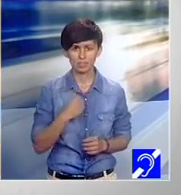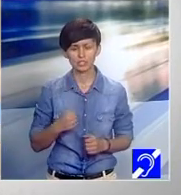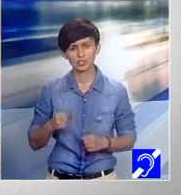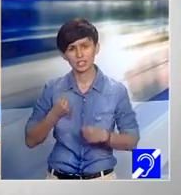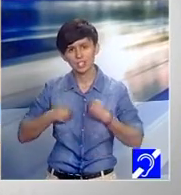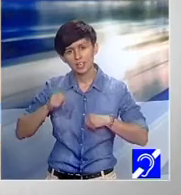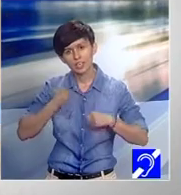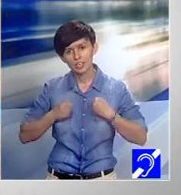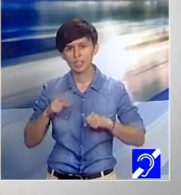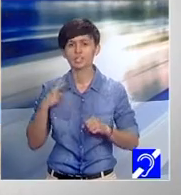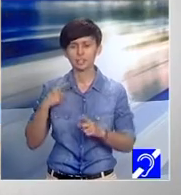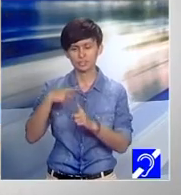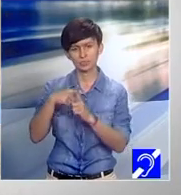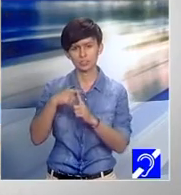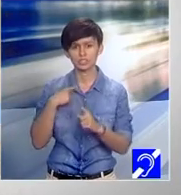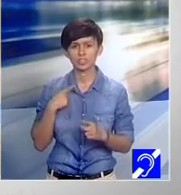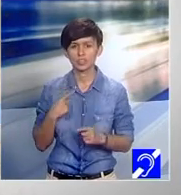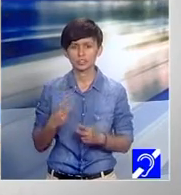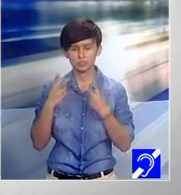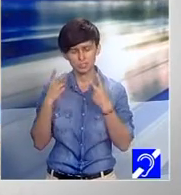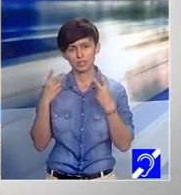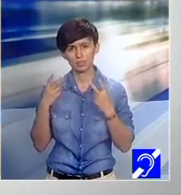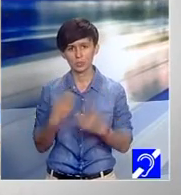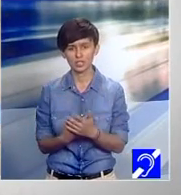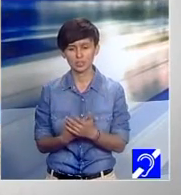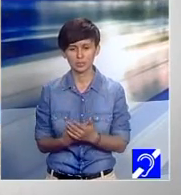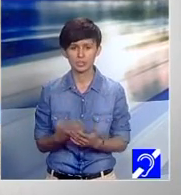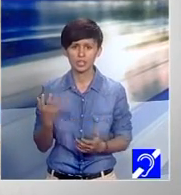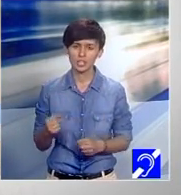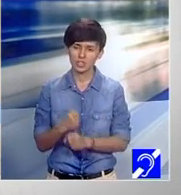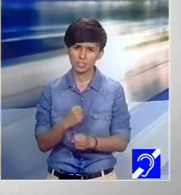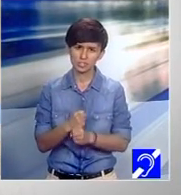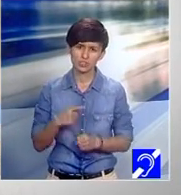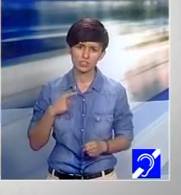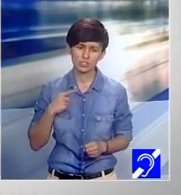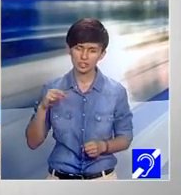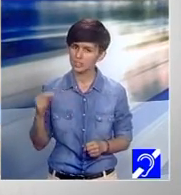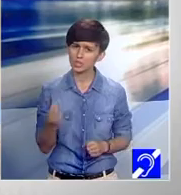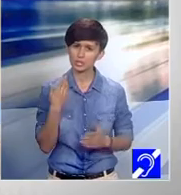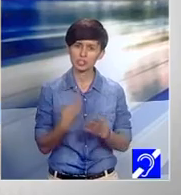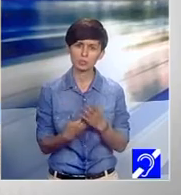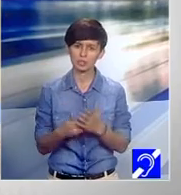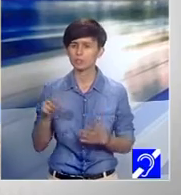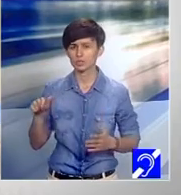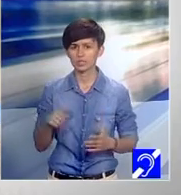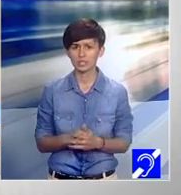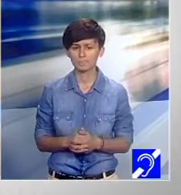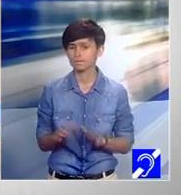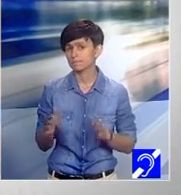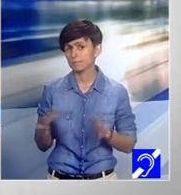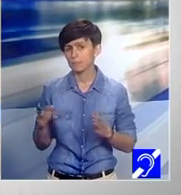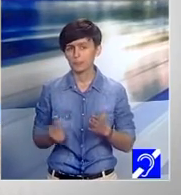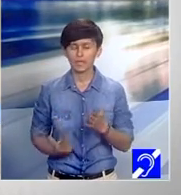sunt pozitive și asta contează cel mai mult. Ceea ce faceți este deosebit pentru ei. De fapt, orice